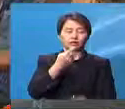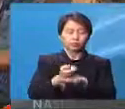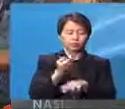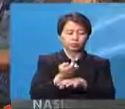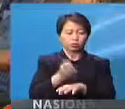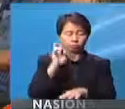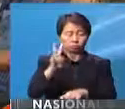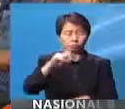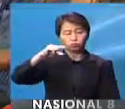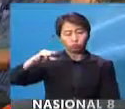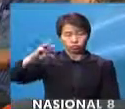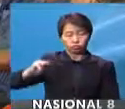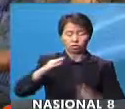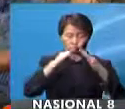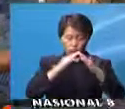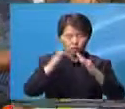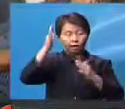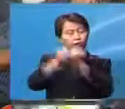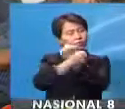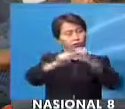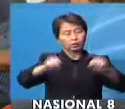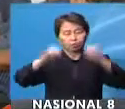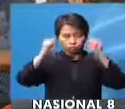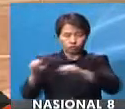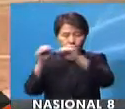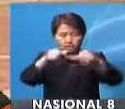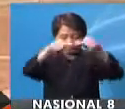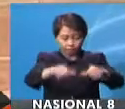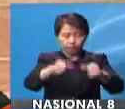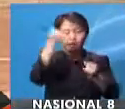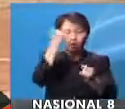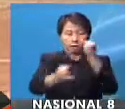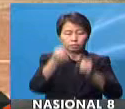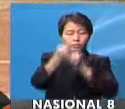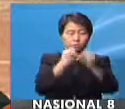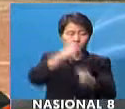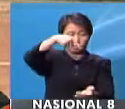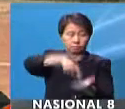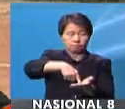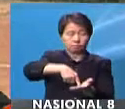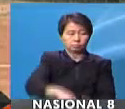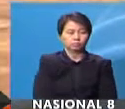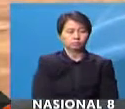papan dua gua musang rumah berkenaan dijangka siap dan boleh didiami pada akhir tahun